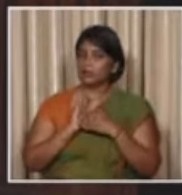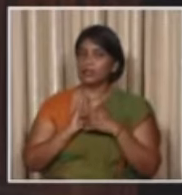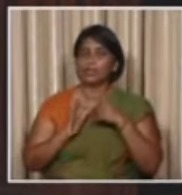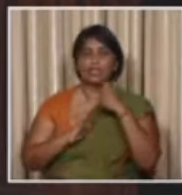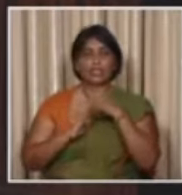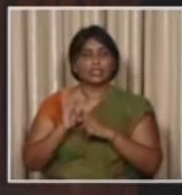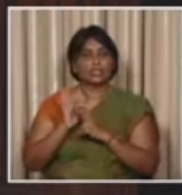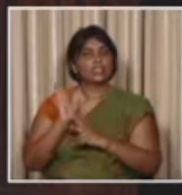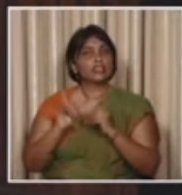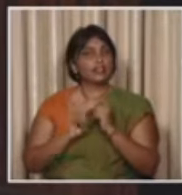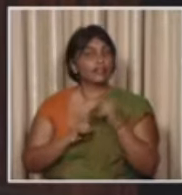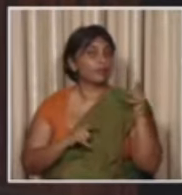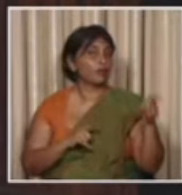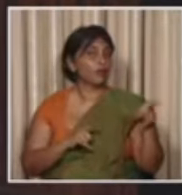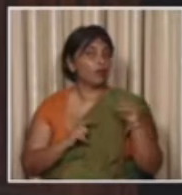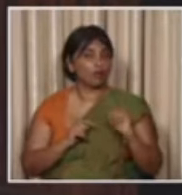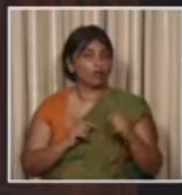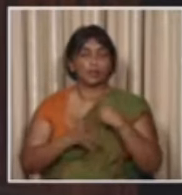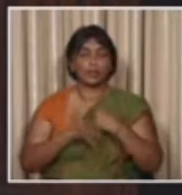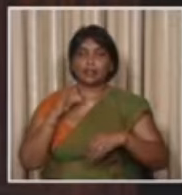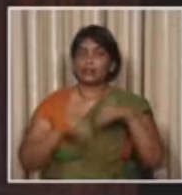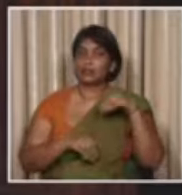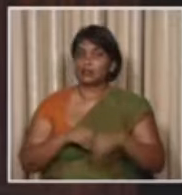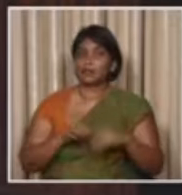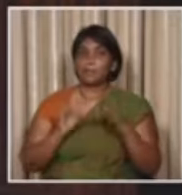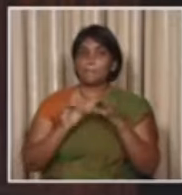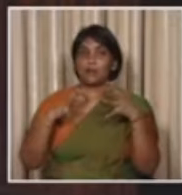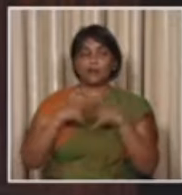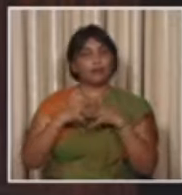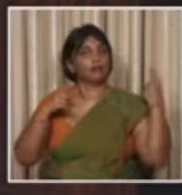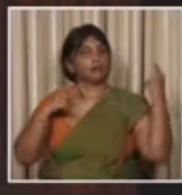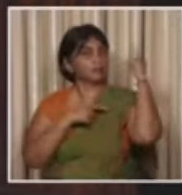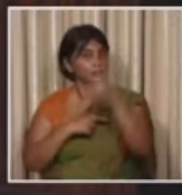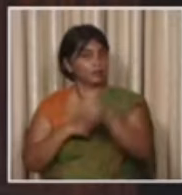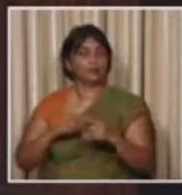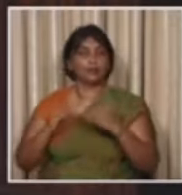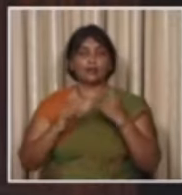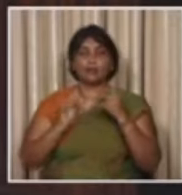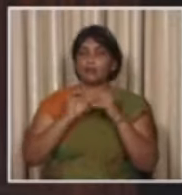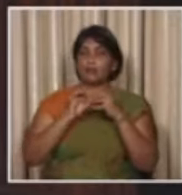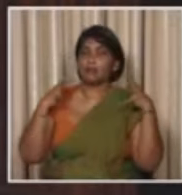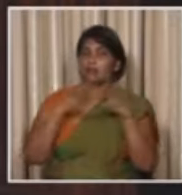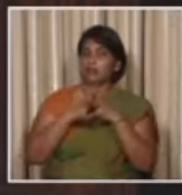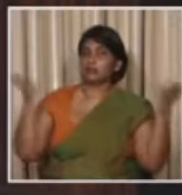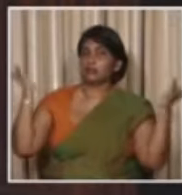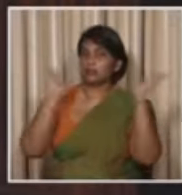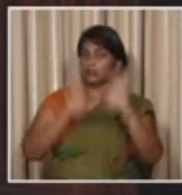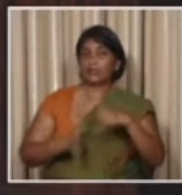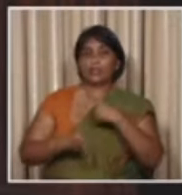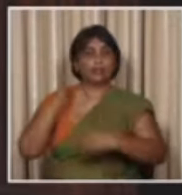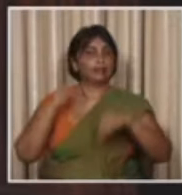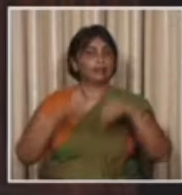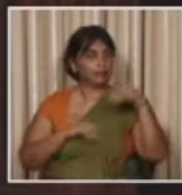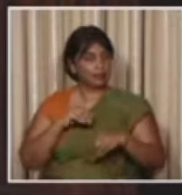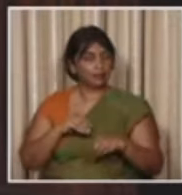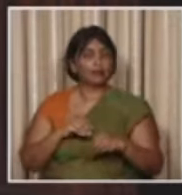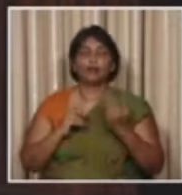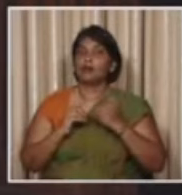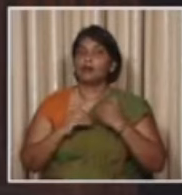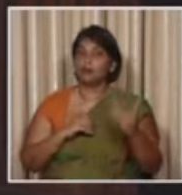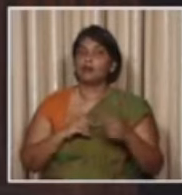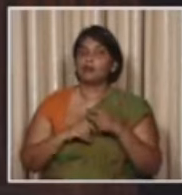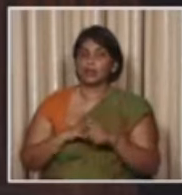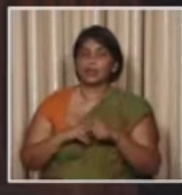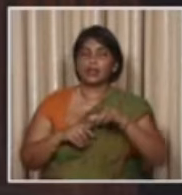ජනතා විමුක්ති පෙරමුණ මොකද්ද කරේ? දේශපාලනය කරන්න ආව බණ්ඩාර වලට ඇවිල්ලා. මුළු ගම් මුළු බණ්ඩාරම එකතු කරලා දේශපාලනය කරා. ඊට පස්සේ ටැප් එක